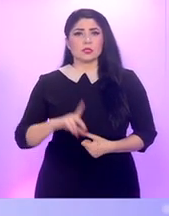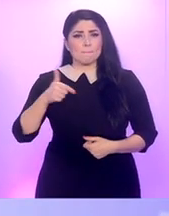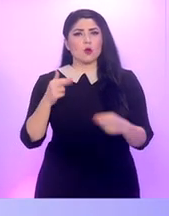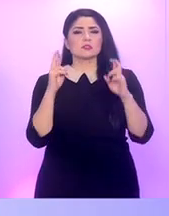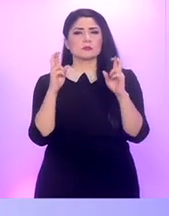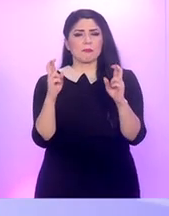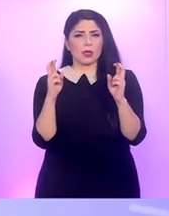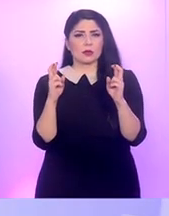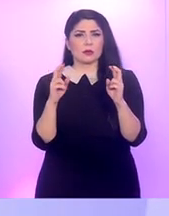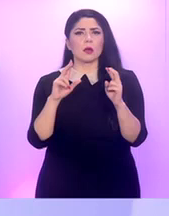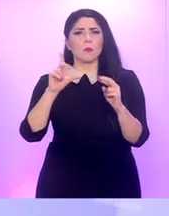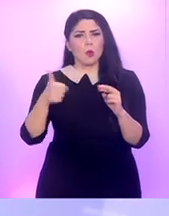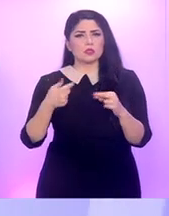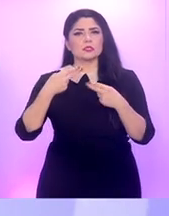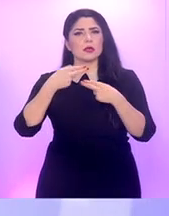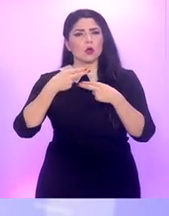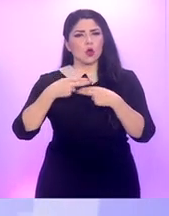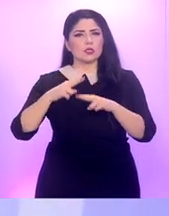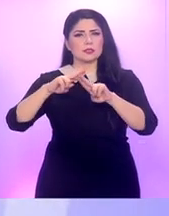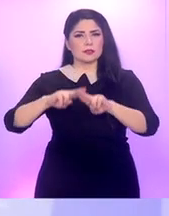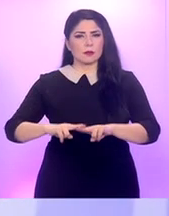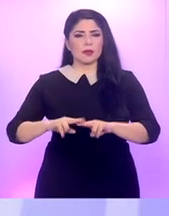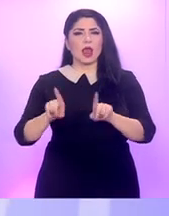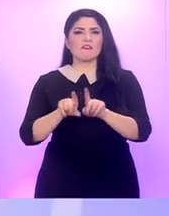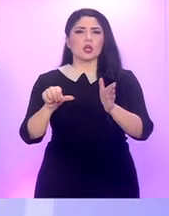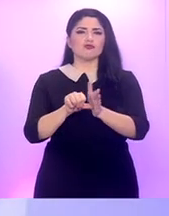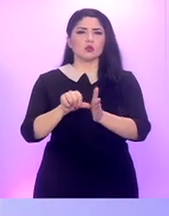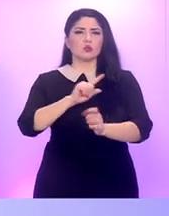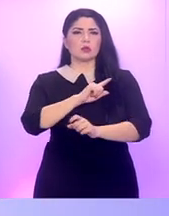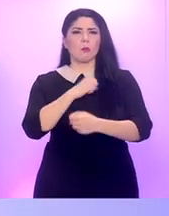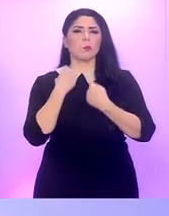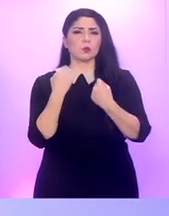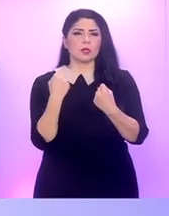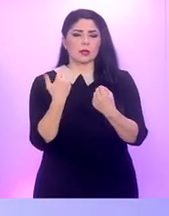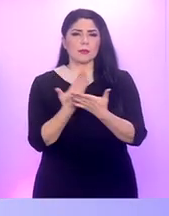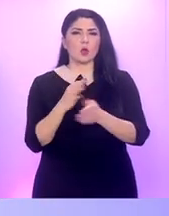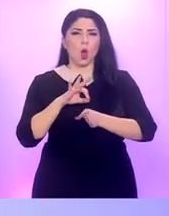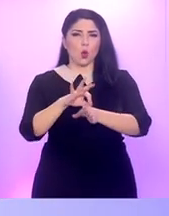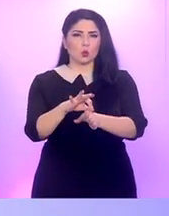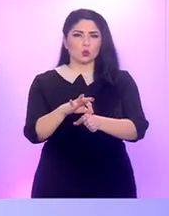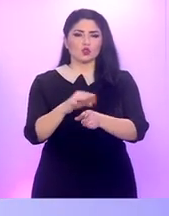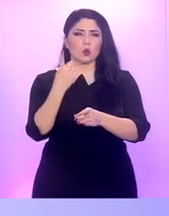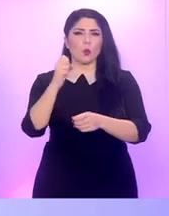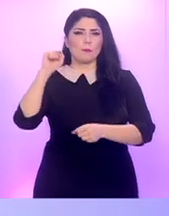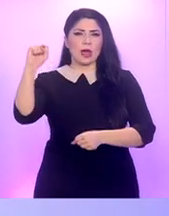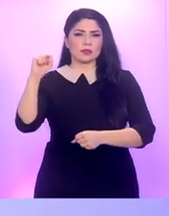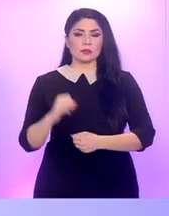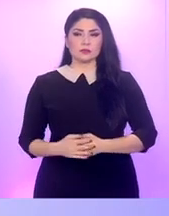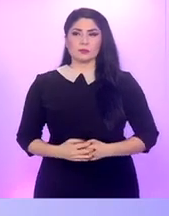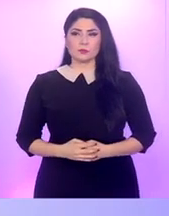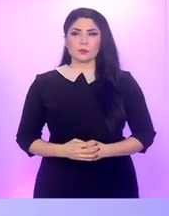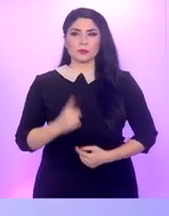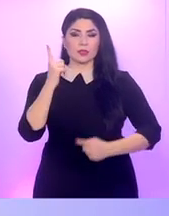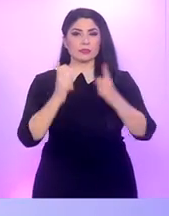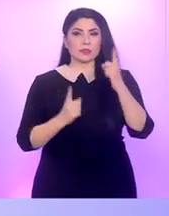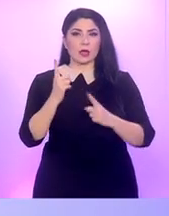speri că te vei putea menține ca centru de putere în conducerea unei formațiuni dacă,